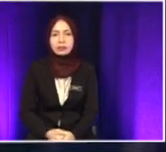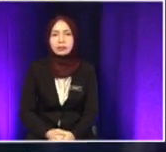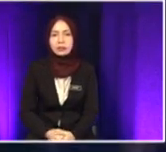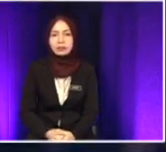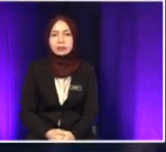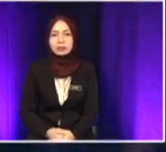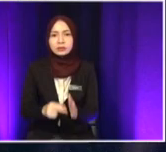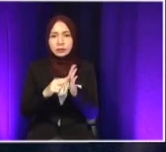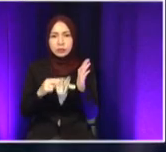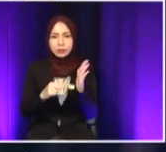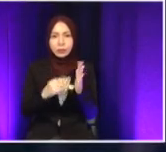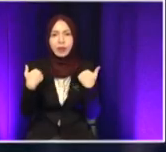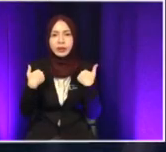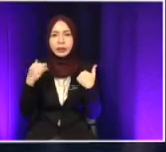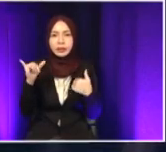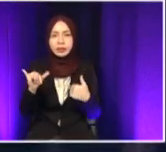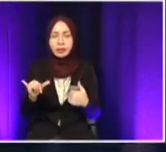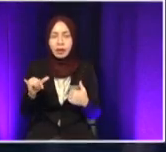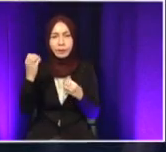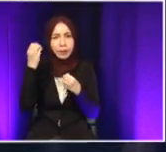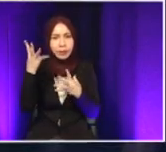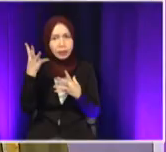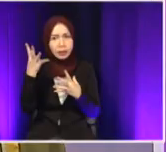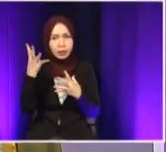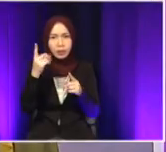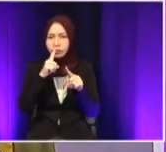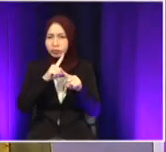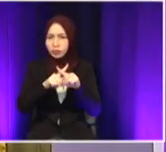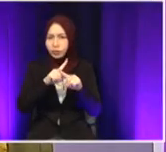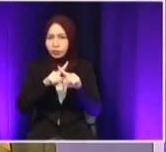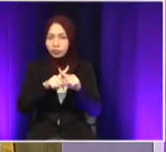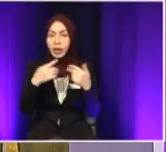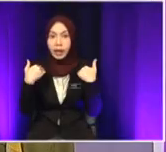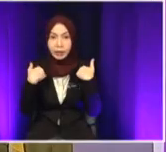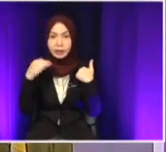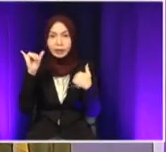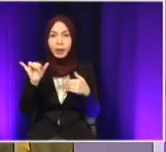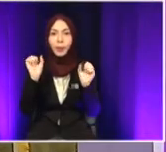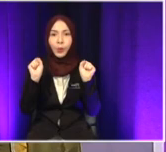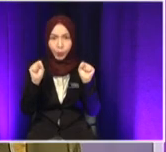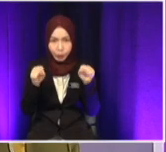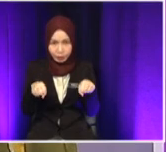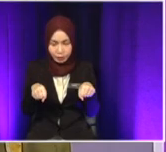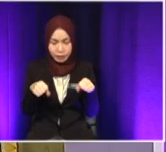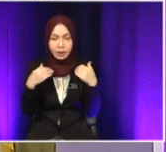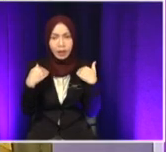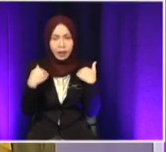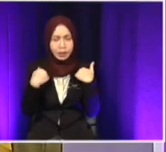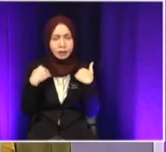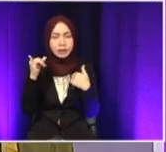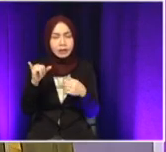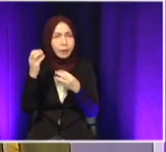haram ada yang kata harus ada yang kata boleh kan tetapi untuk mutakhir ini kita